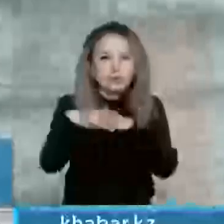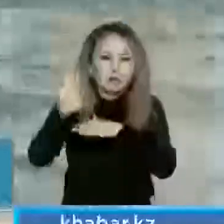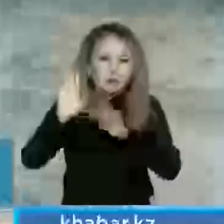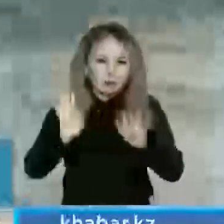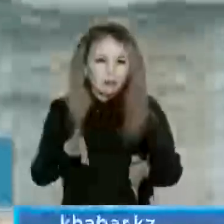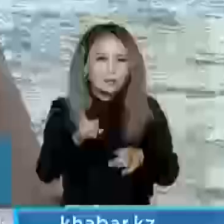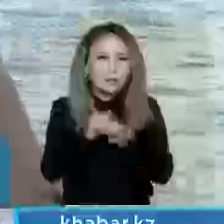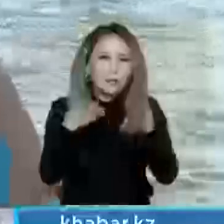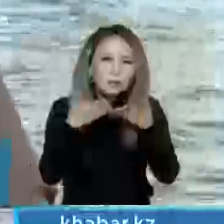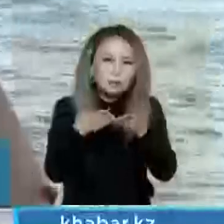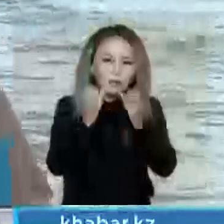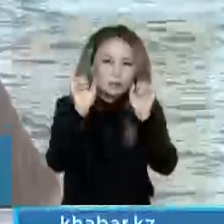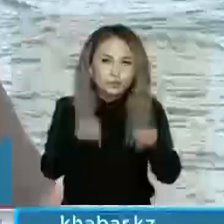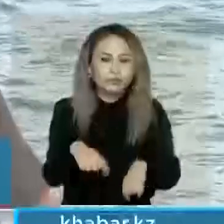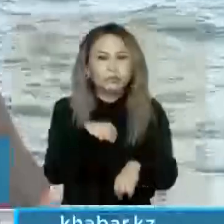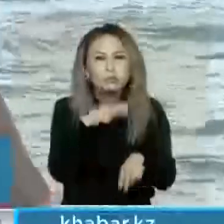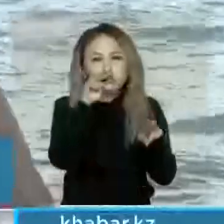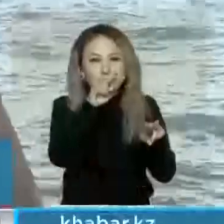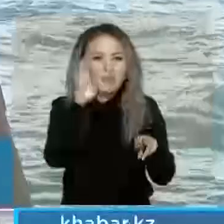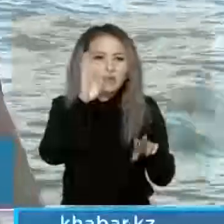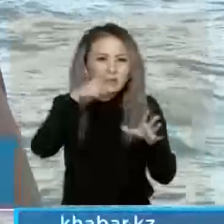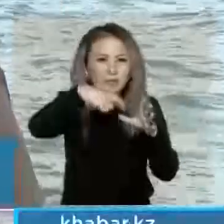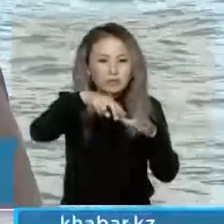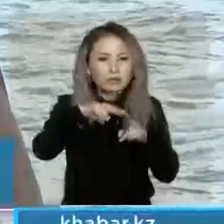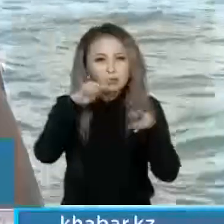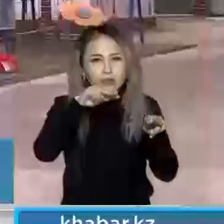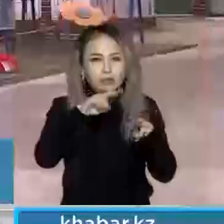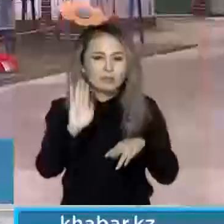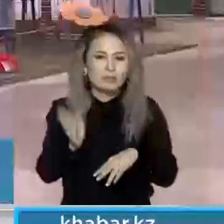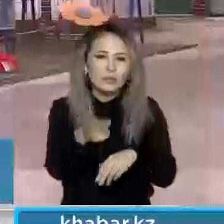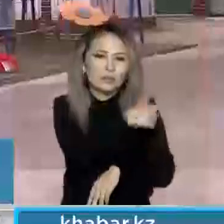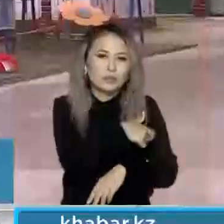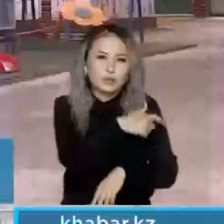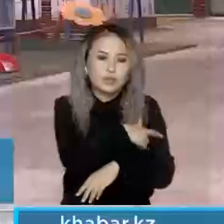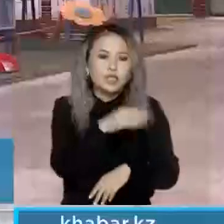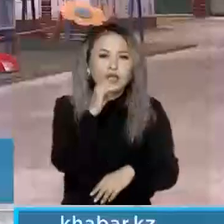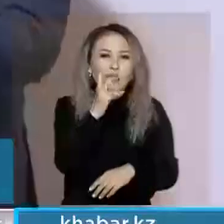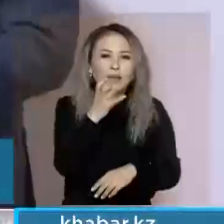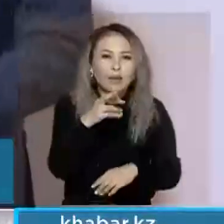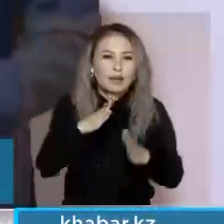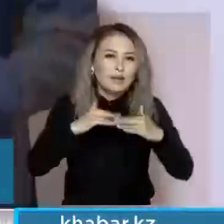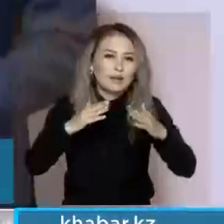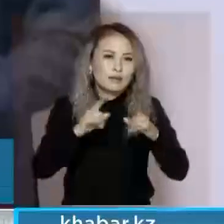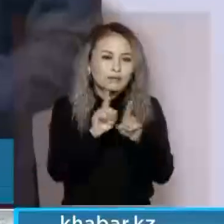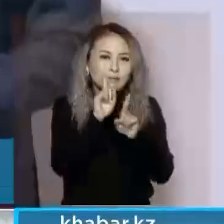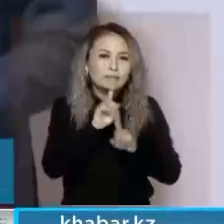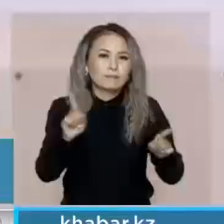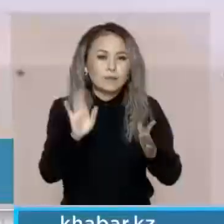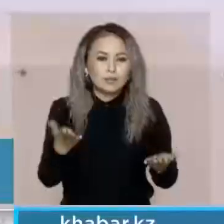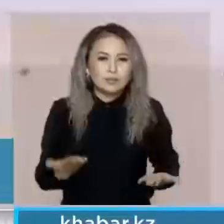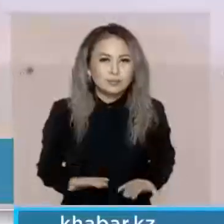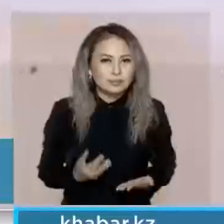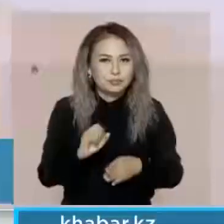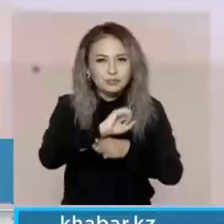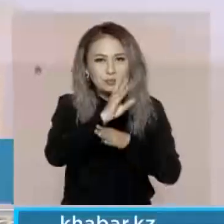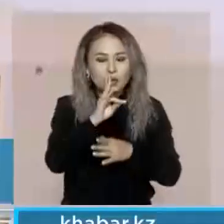жағында қайықпен болады. Біз жағада, олар көлдің ішінде екі жақтап балаға қарап отырамыз. Ал жансая лагерінде айрықша жағдай жасалады. Өйткені